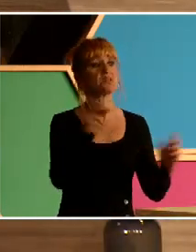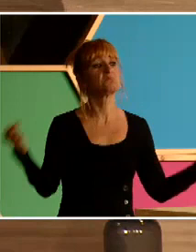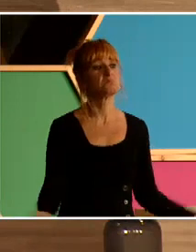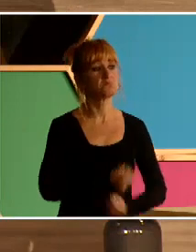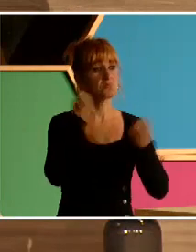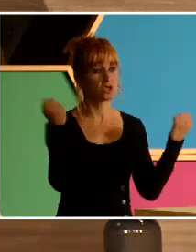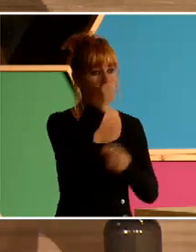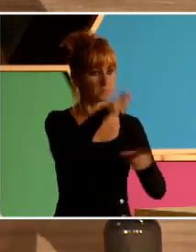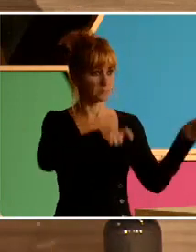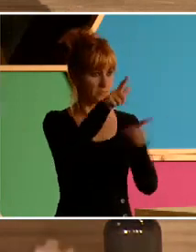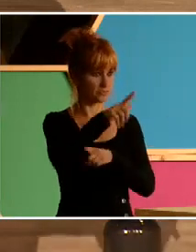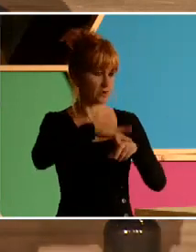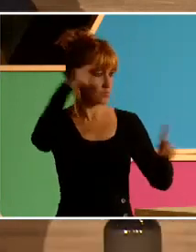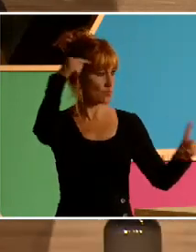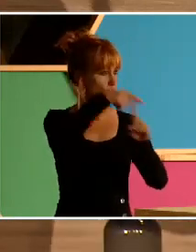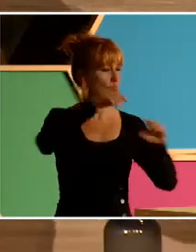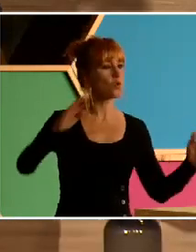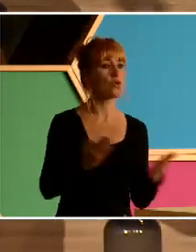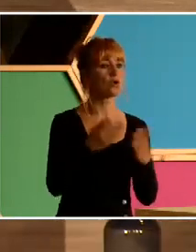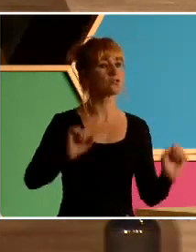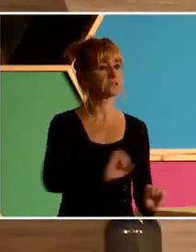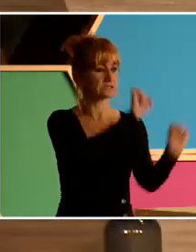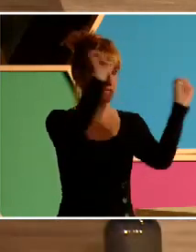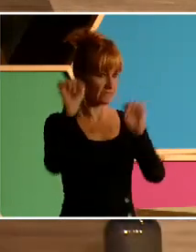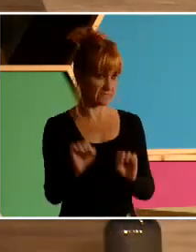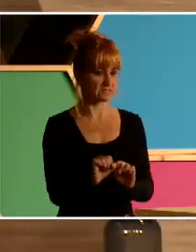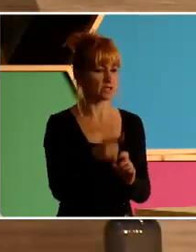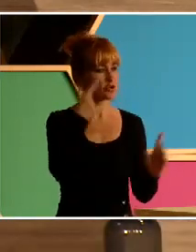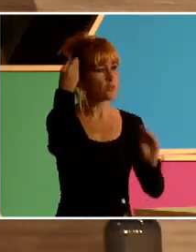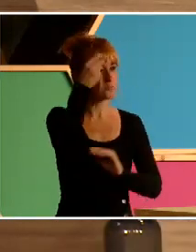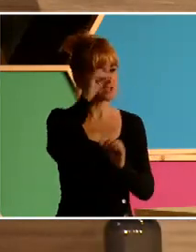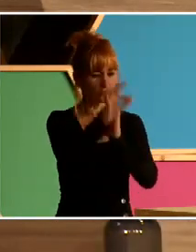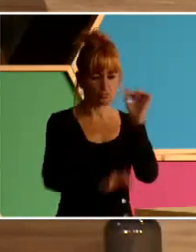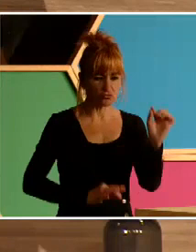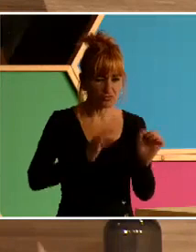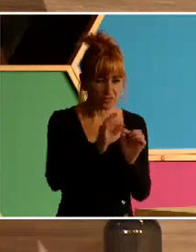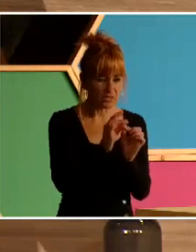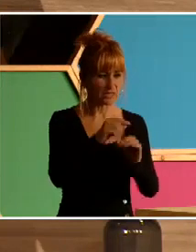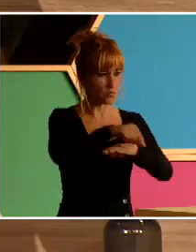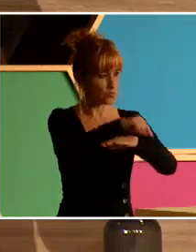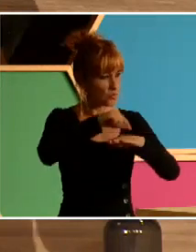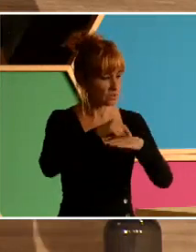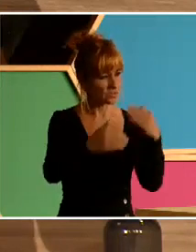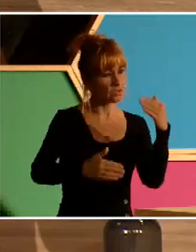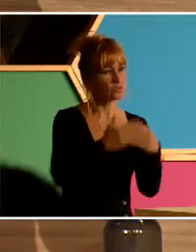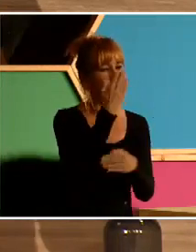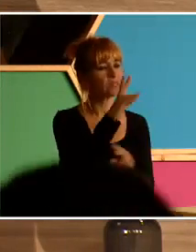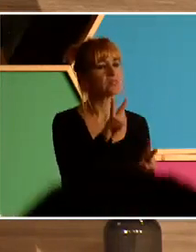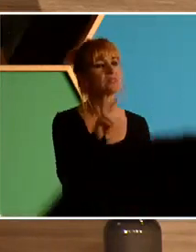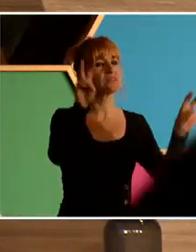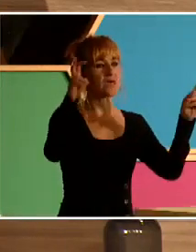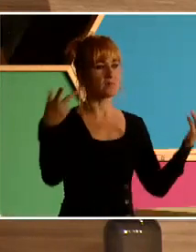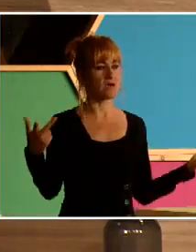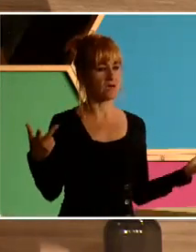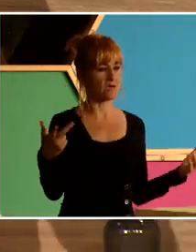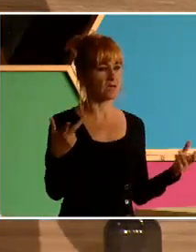les escoles, no? I jo crec que el cicle polític que s'obre amb les victòries de les candidatures